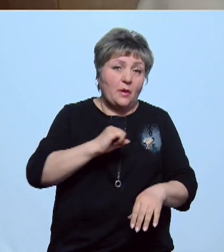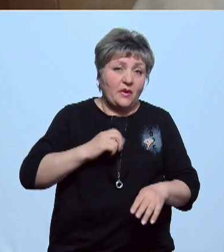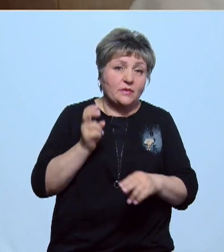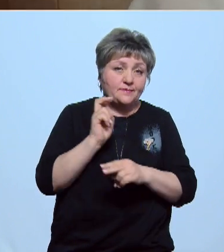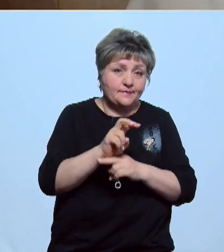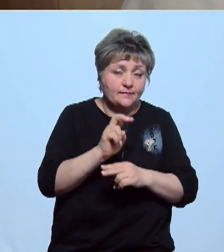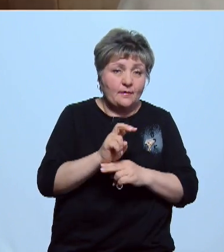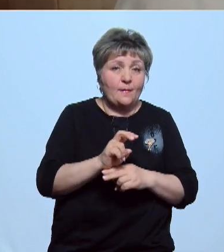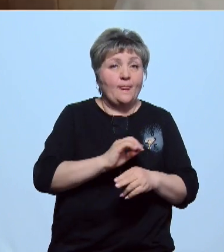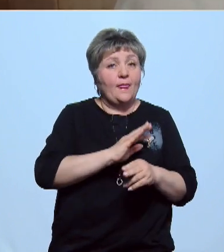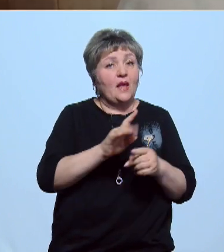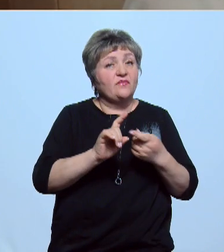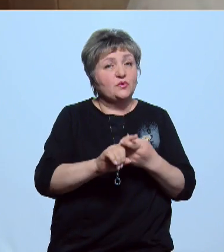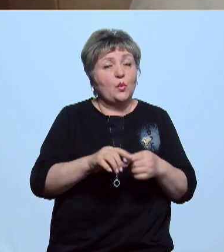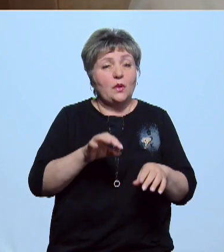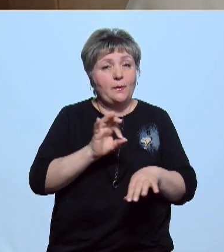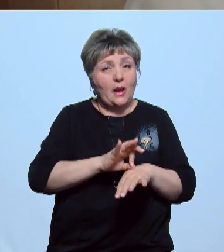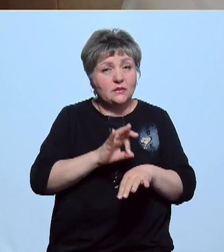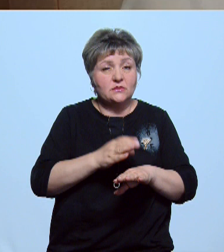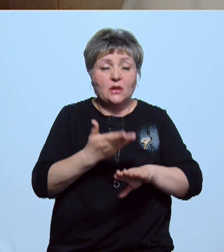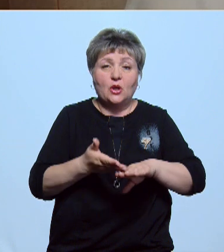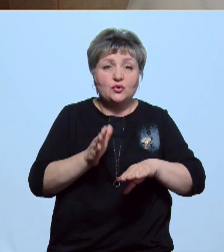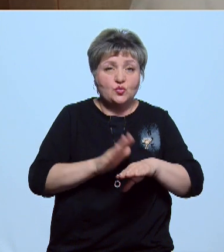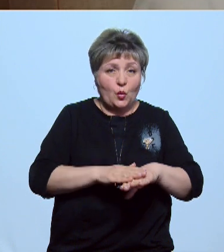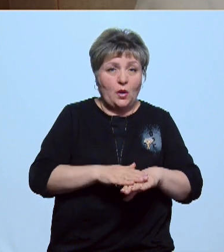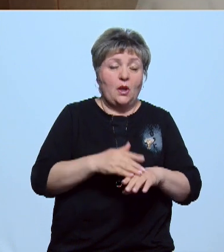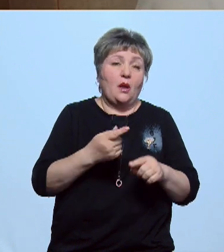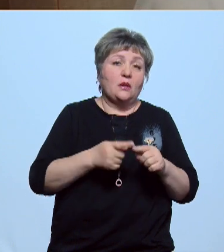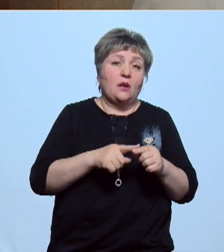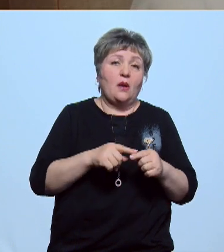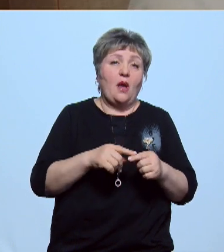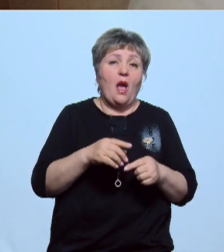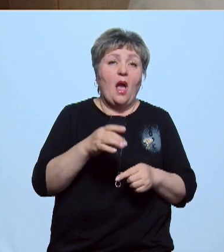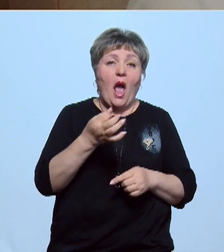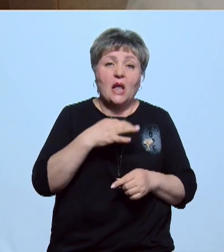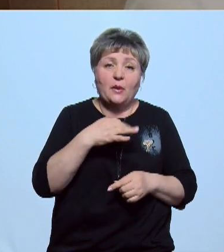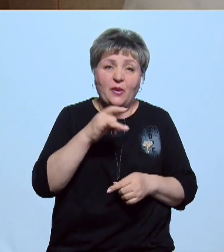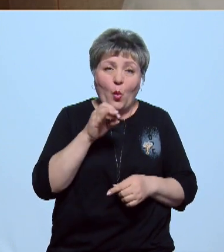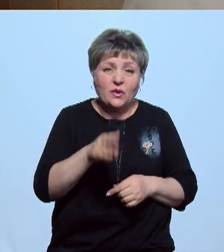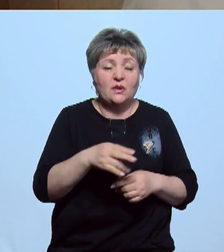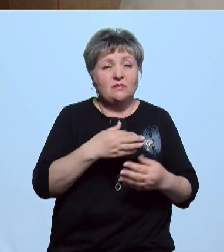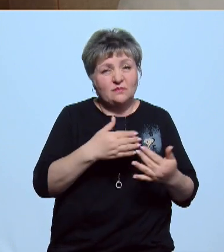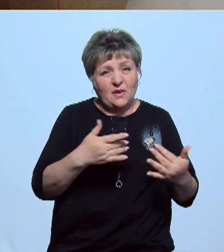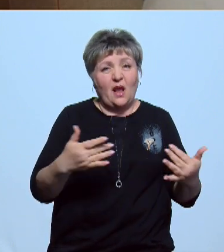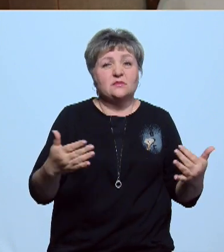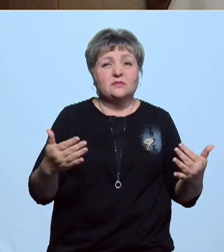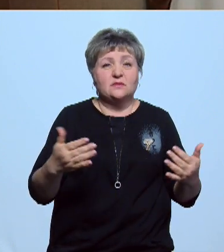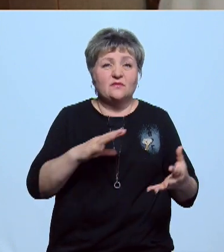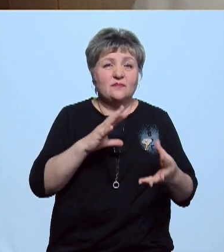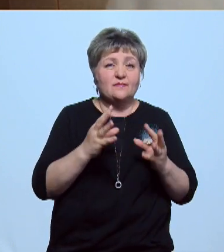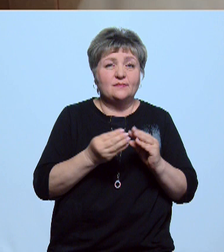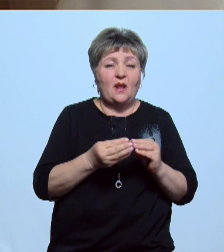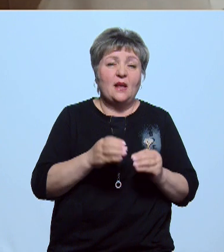методике инфекционной больницы самых тяжелых больных. То есть вот это антибиотики, это преднизолон. Ну, в общем, вот вся вот эта